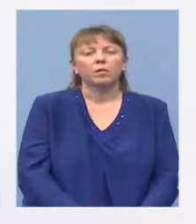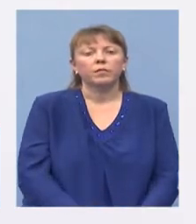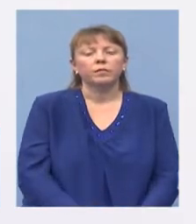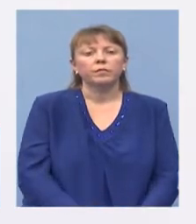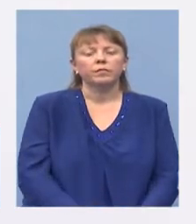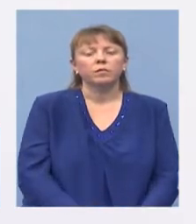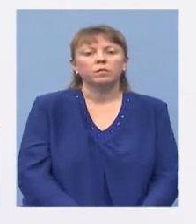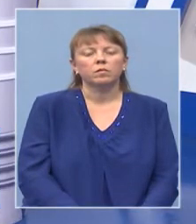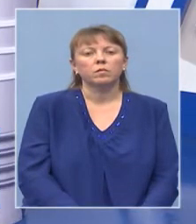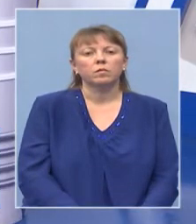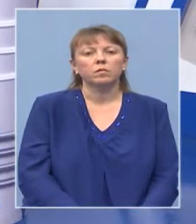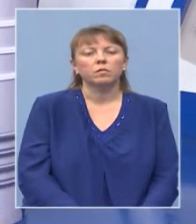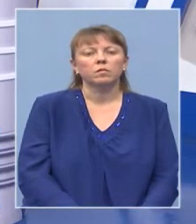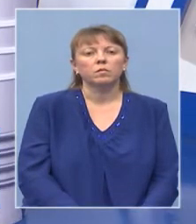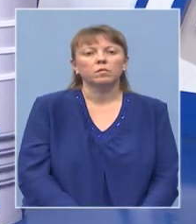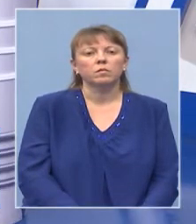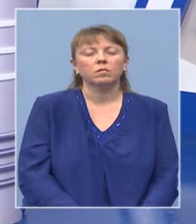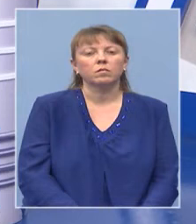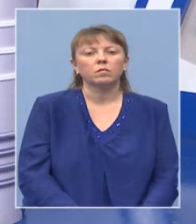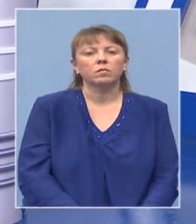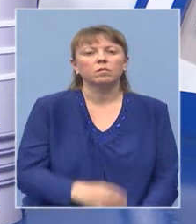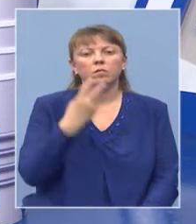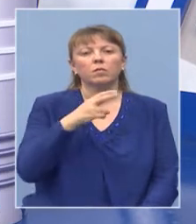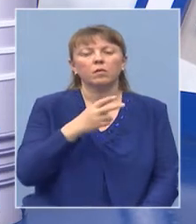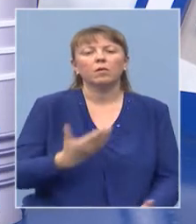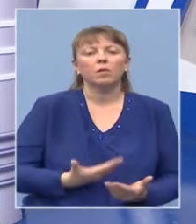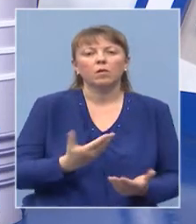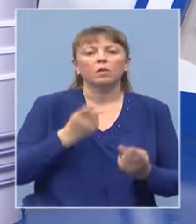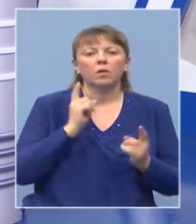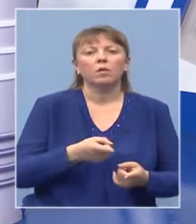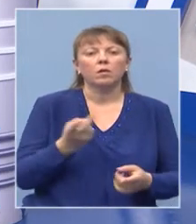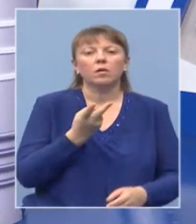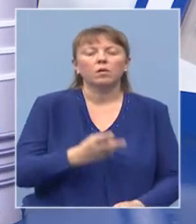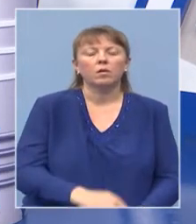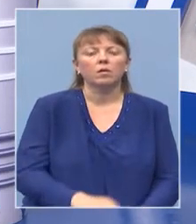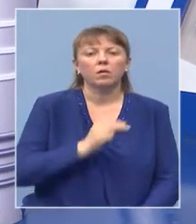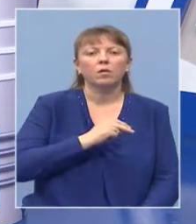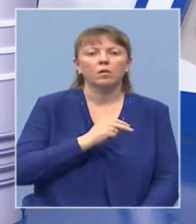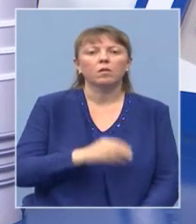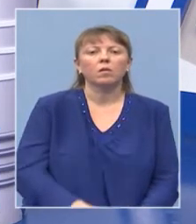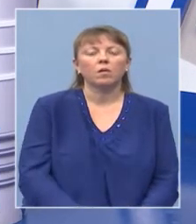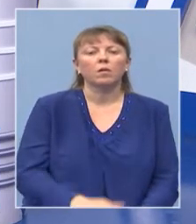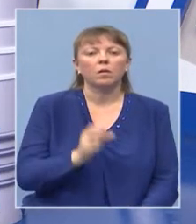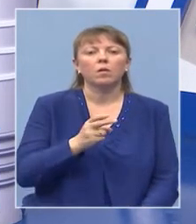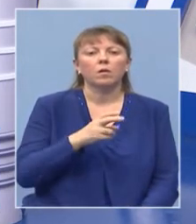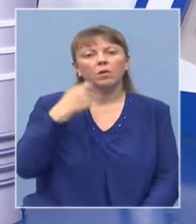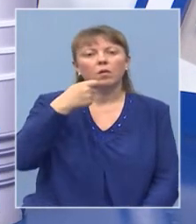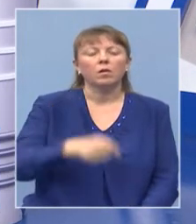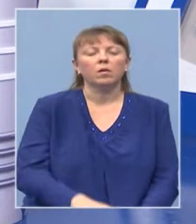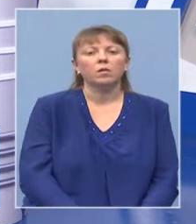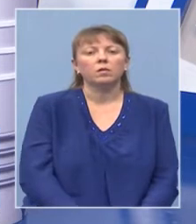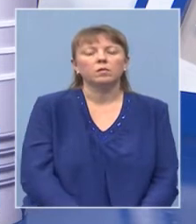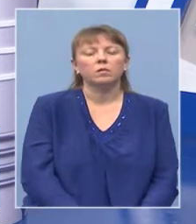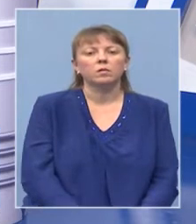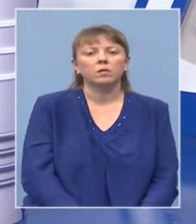вот мы сейчас об этом и говорим, но, конечно, это все-таки нужно увидеть, да, визуально, вживую, как это работает, в том числе, да, посмотрев ролики какие-то или